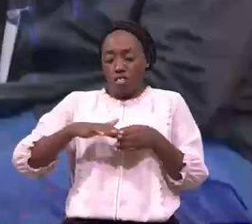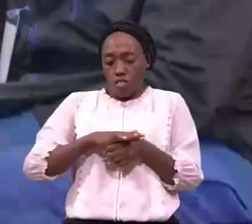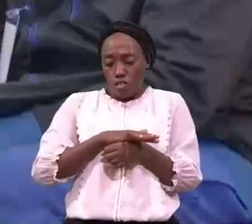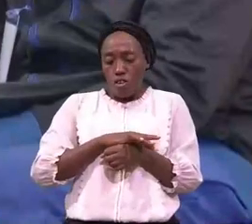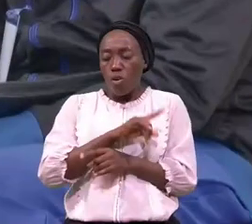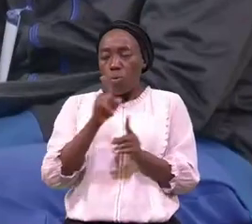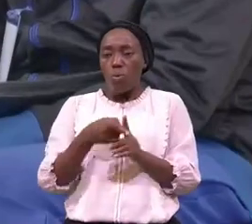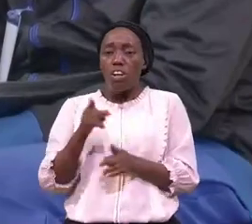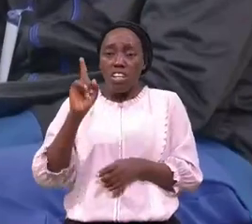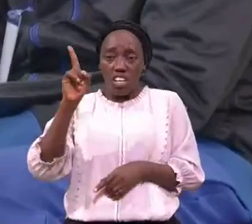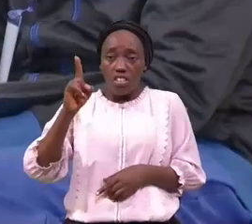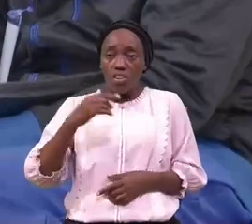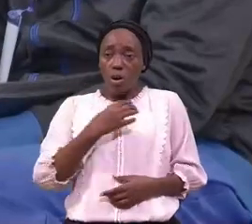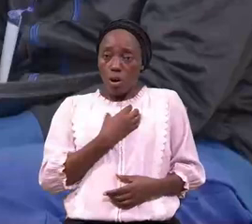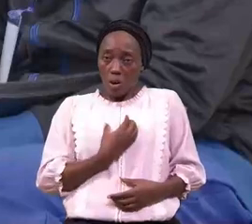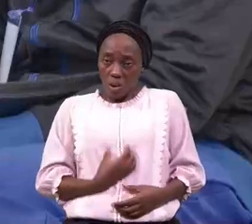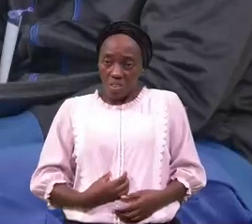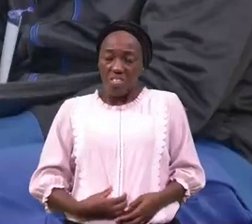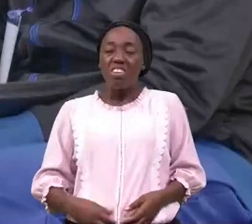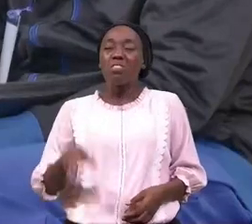l'ai prêché quand j'ai faim. La sanctification.